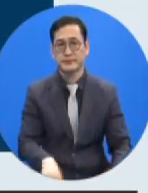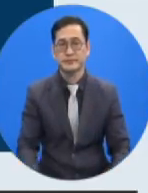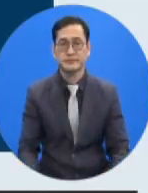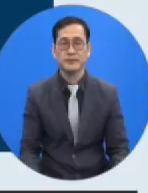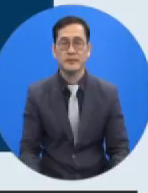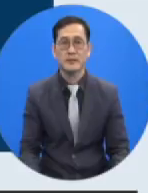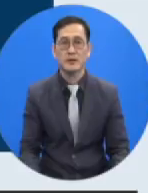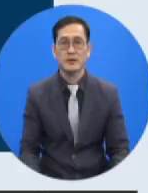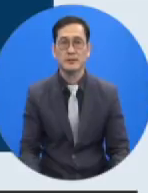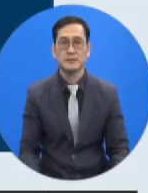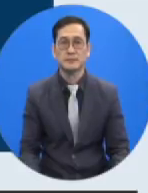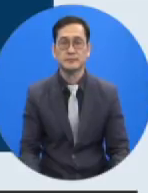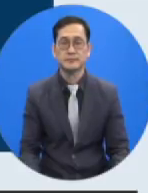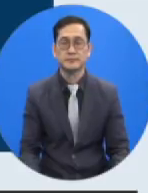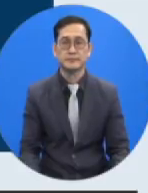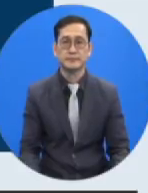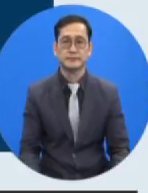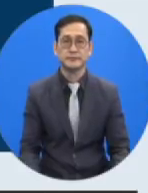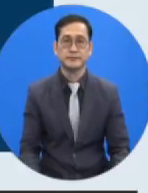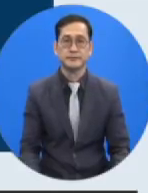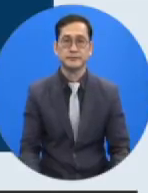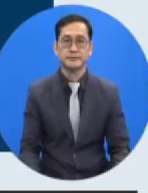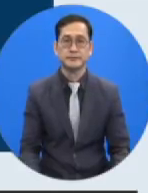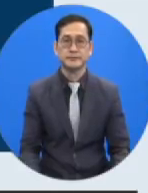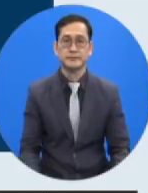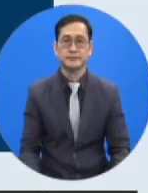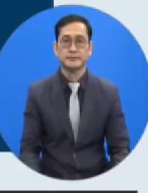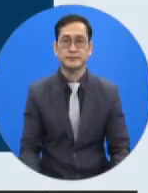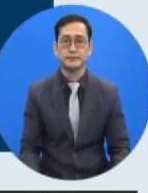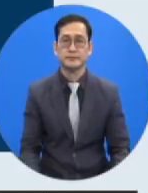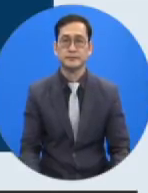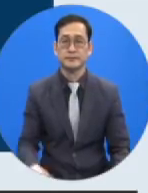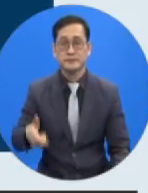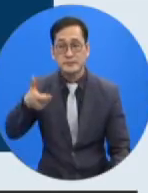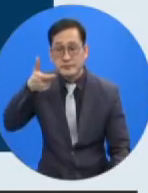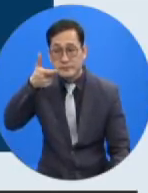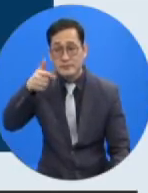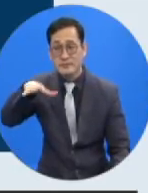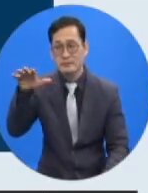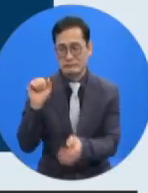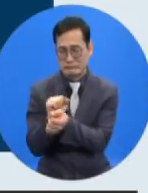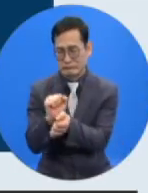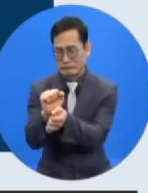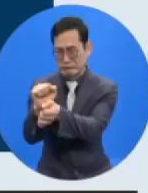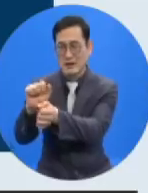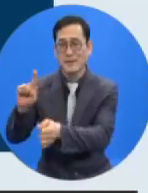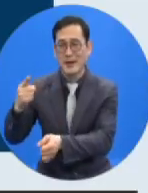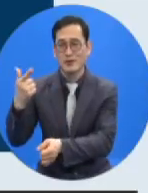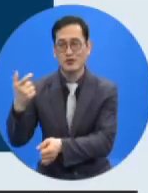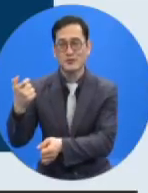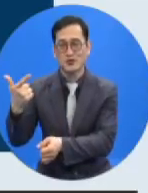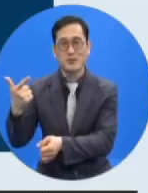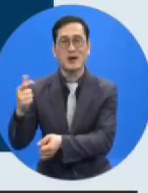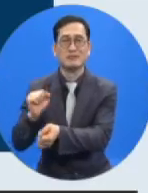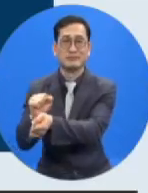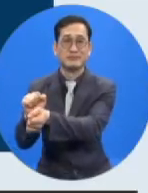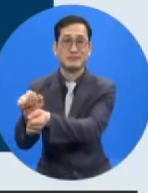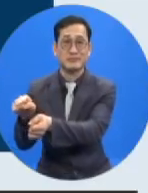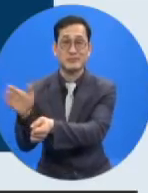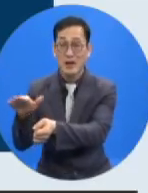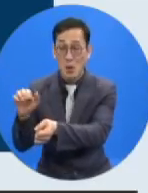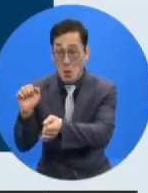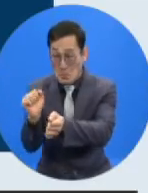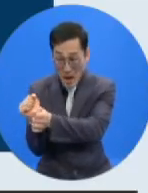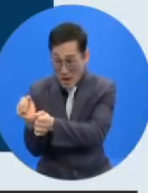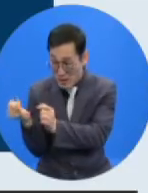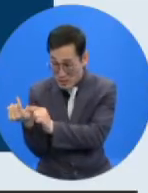안타깝습니다. 이 남편, 사망한 A씨는요, 166명의 집단 감염이 발생한 구로콜센터 직원 부인에게서 감염이